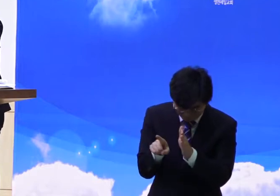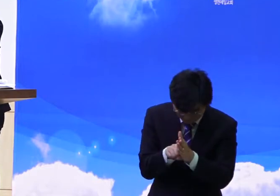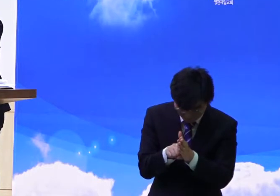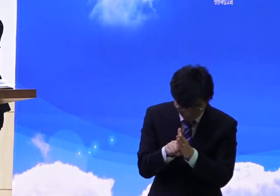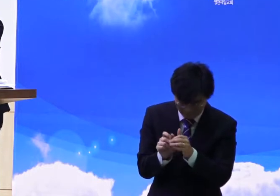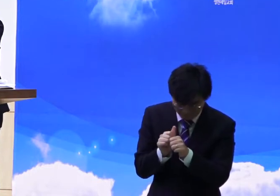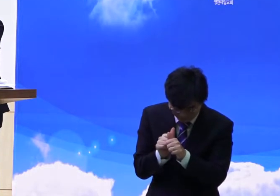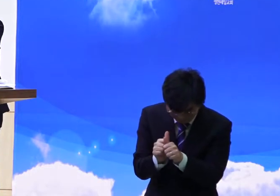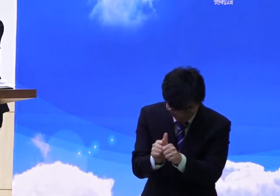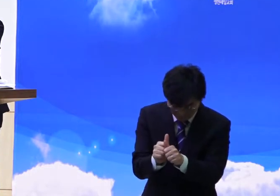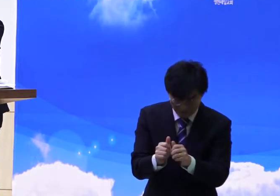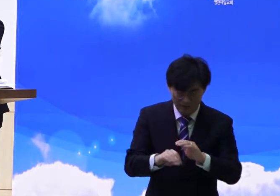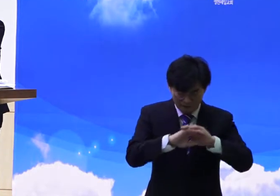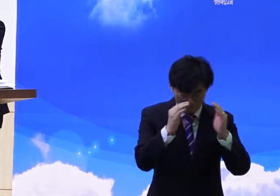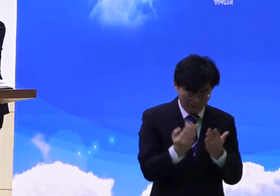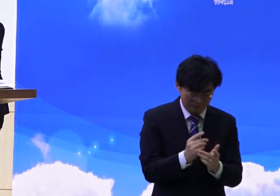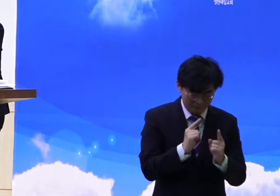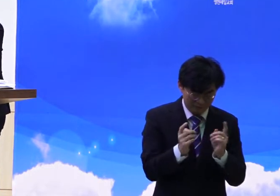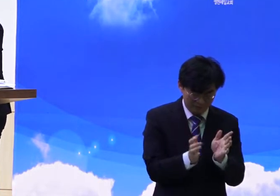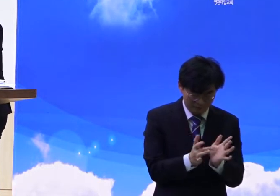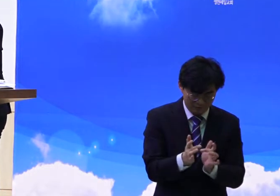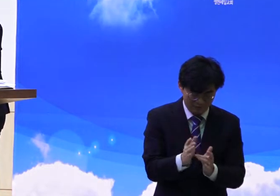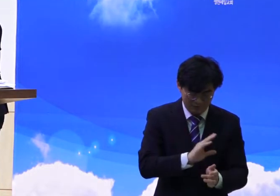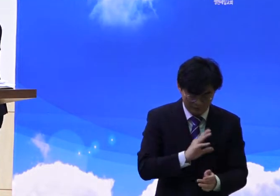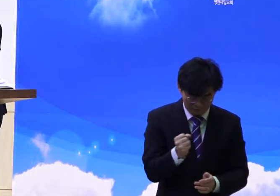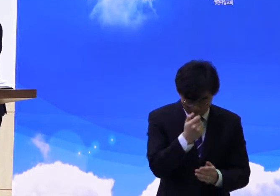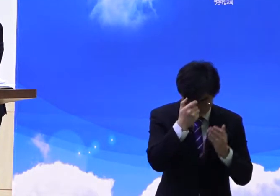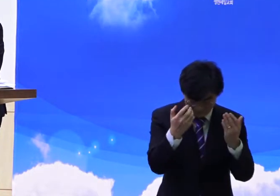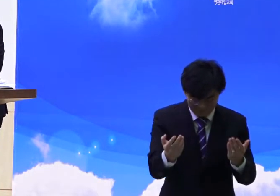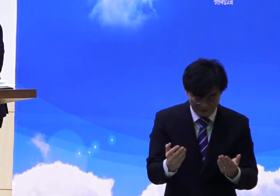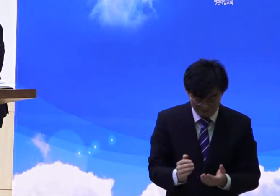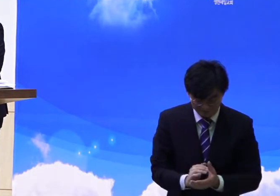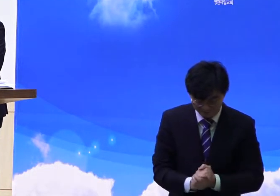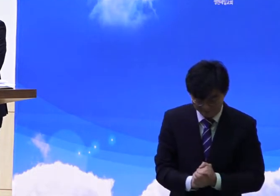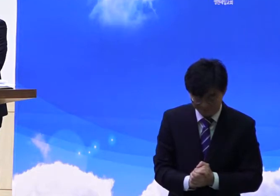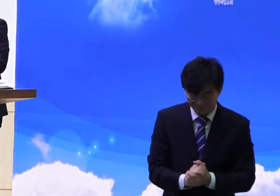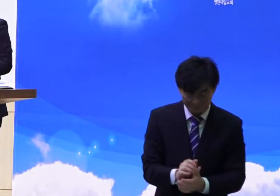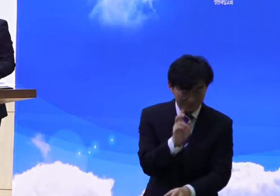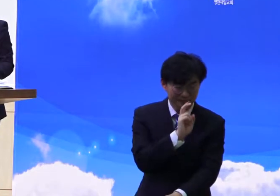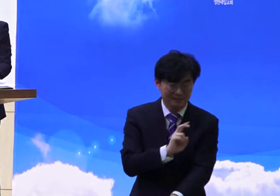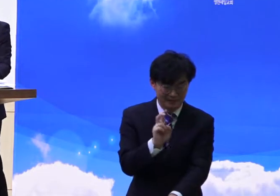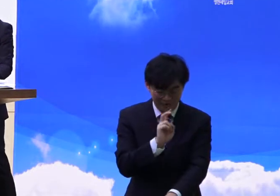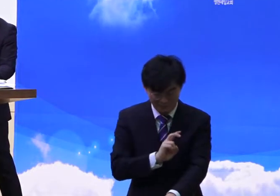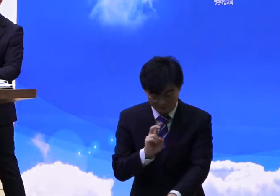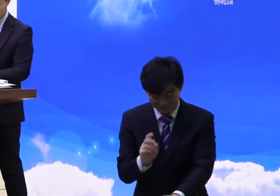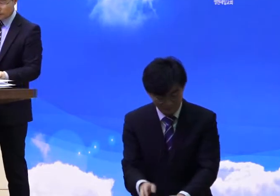이름으로 기도합니다. 아멘. 이제 다 같이 일어나셔서 결단 찬송을 부르겠습니다.